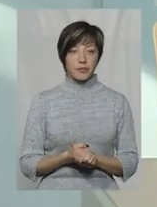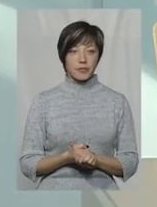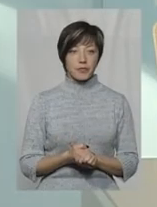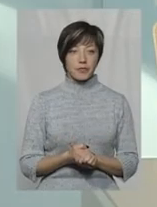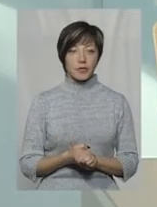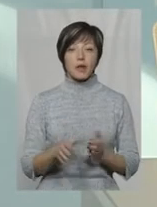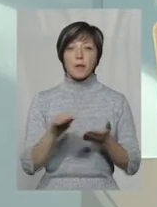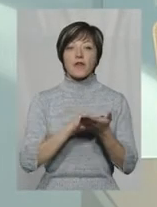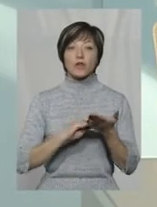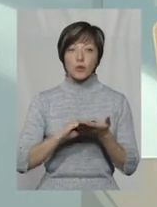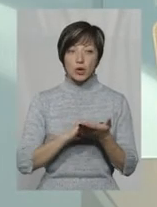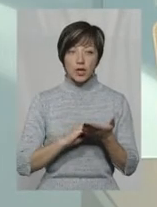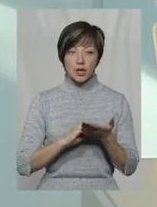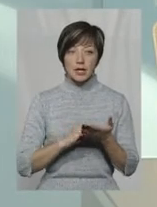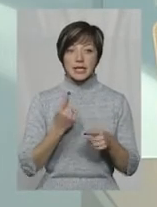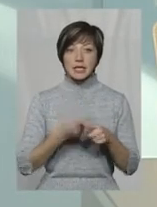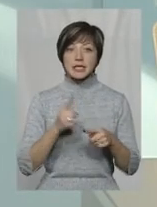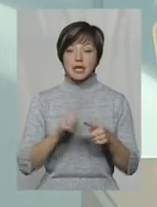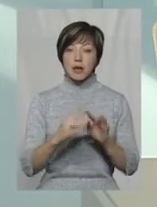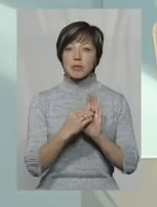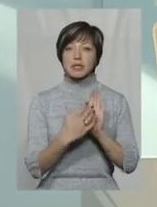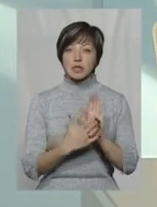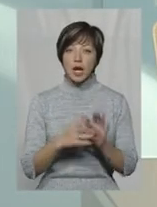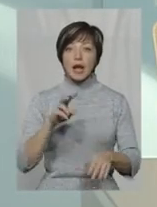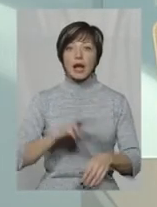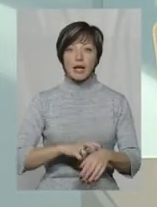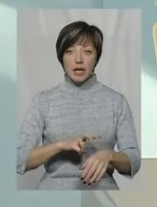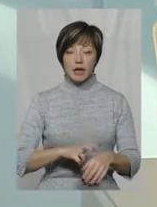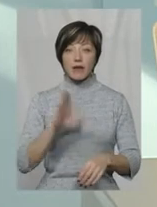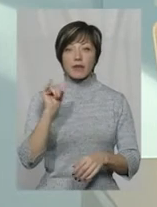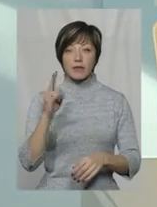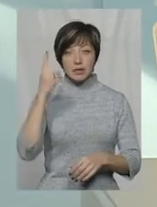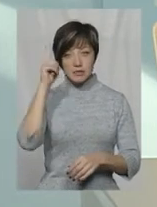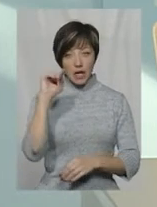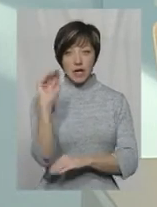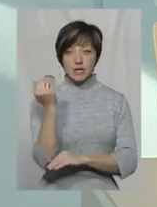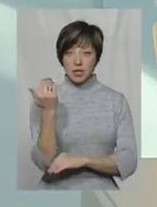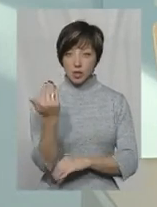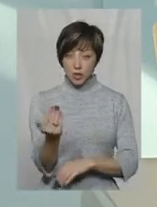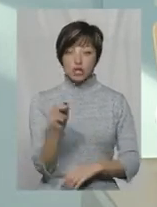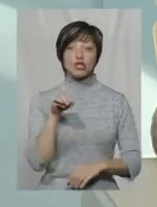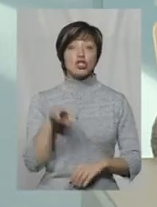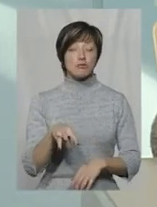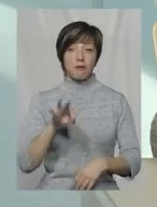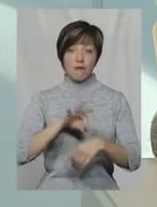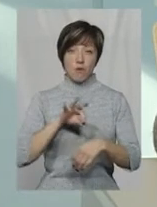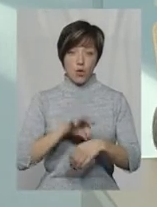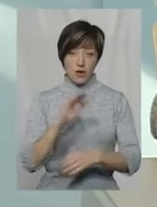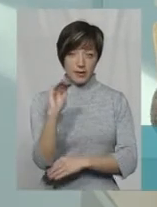Я ще раз повторюю. Це призначає лікар. Він знає дитину, чим вона